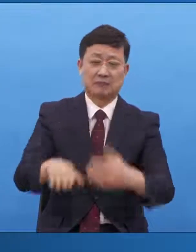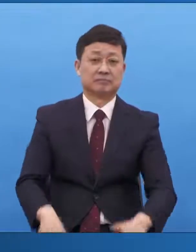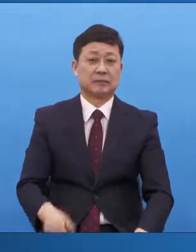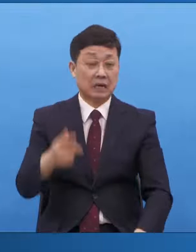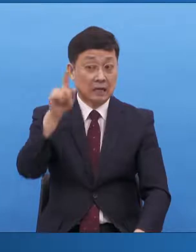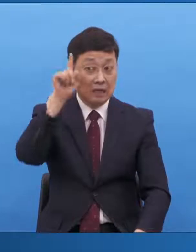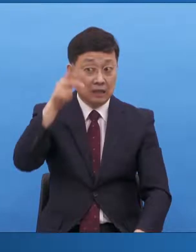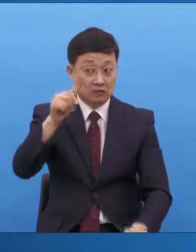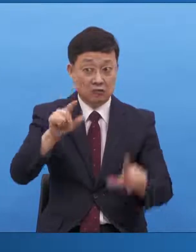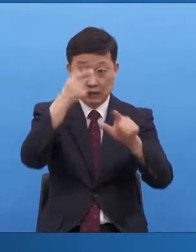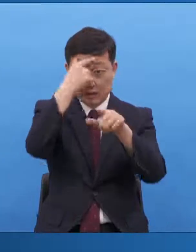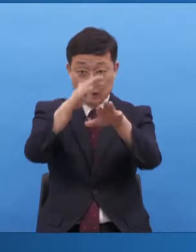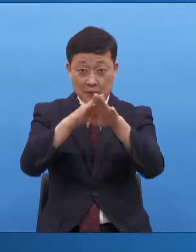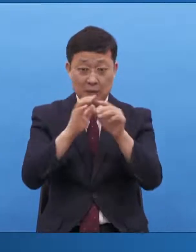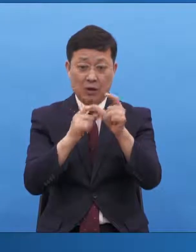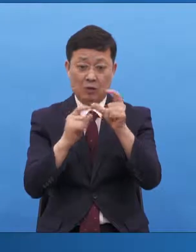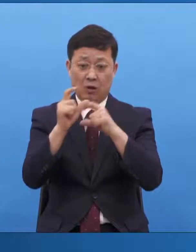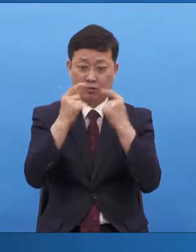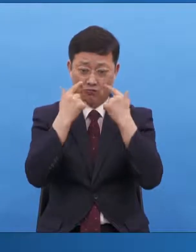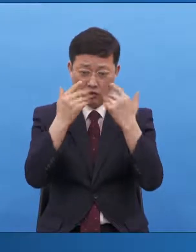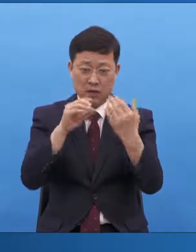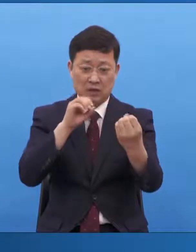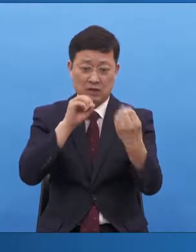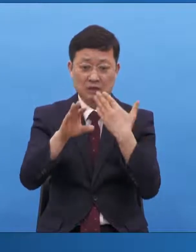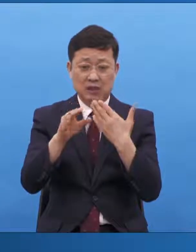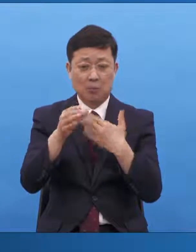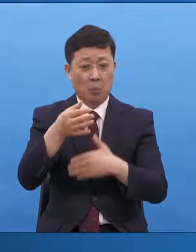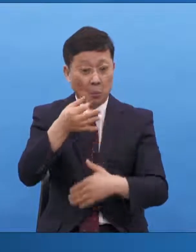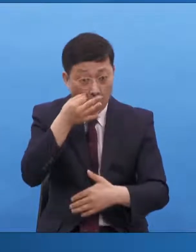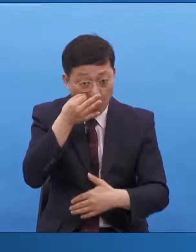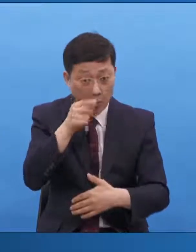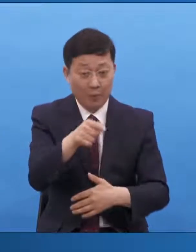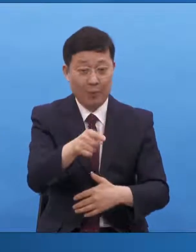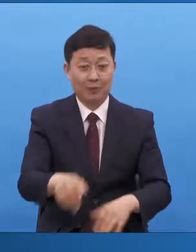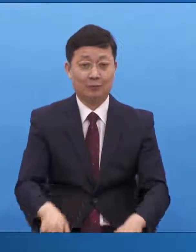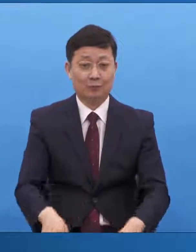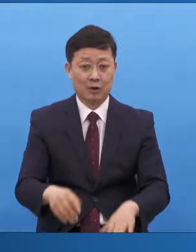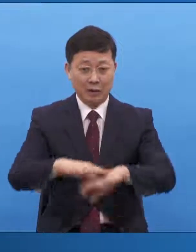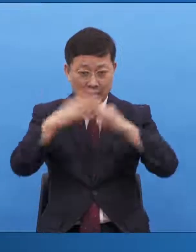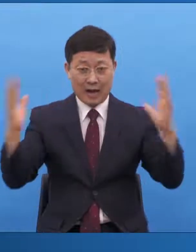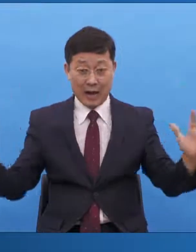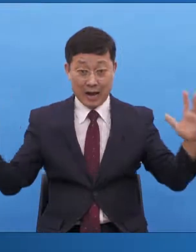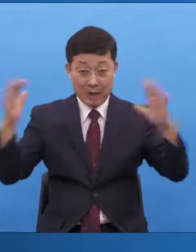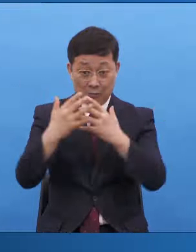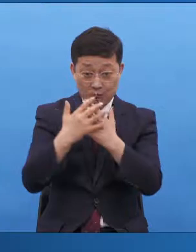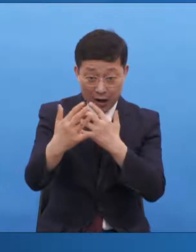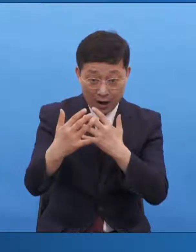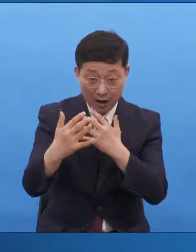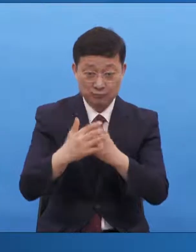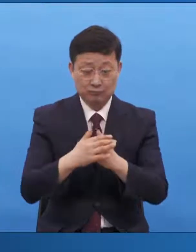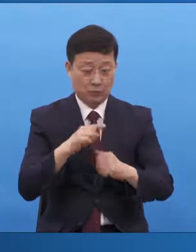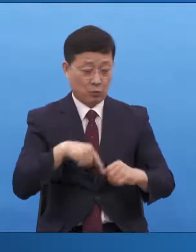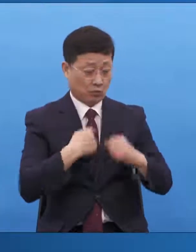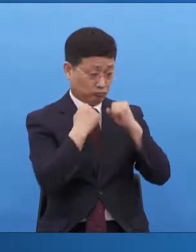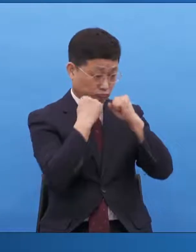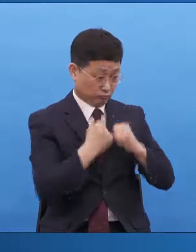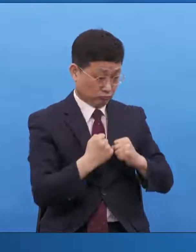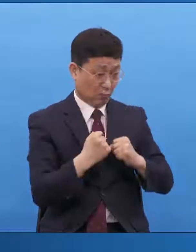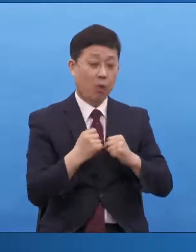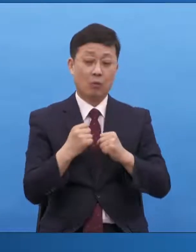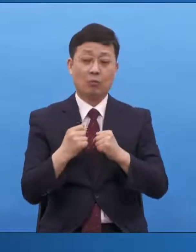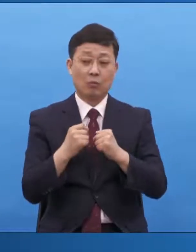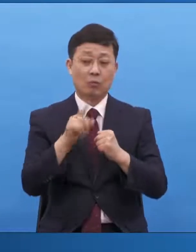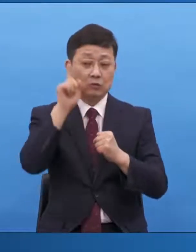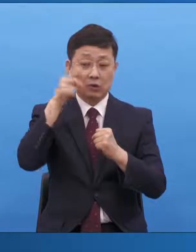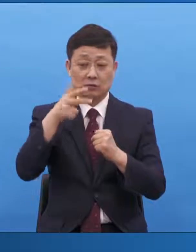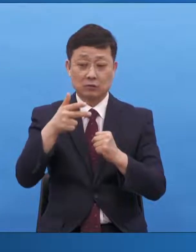일어나고 있어요. And accurately tomorrow when we gather the Lord's Supper. Why? Because it's a day the Lord gave. 같이 모이니까. When we gather together. 혼자 있을 때도 개인적으로 일어나고. And even